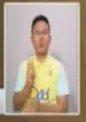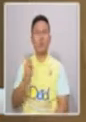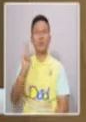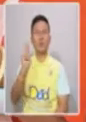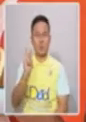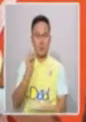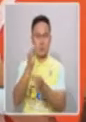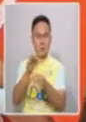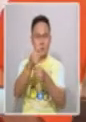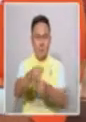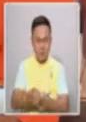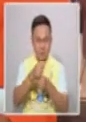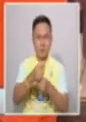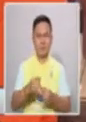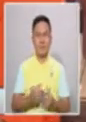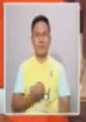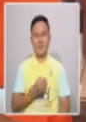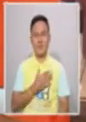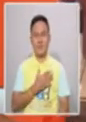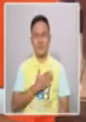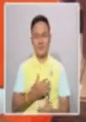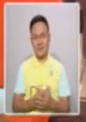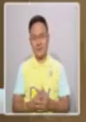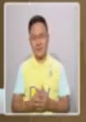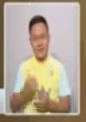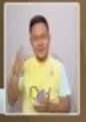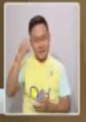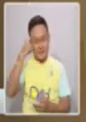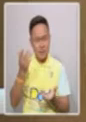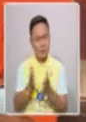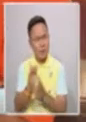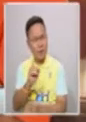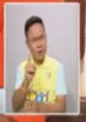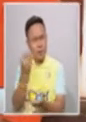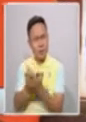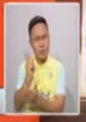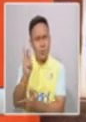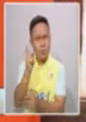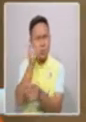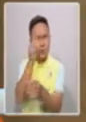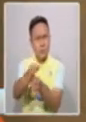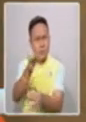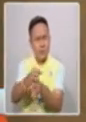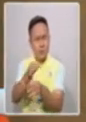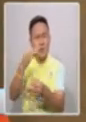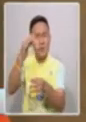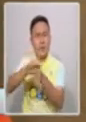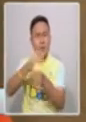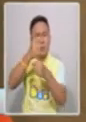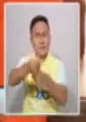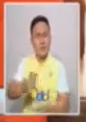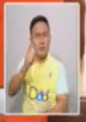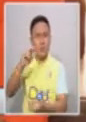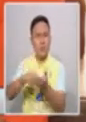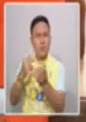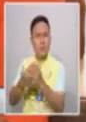อ๋อไปได้กู้แม่พูดซะผมเข้าใจผิดเลยเรื่องราวมันเป็นยังไงก่อนที่จะกู้ธกส.เล่าให้ฟังหน่อยคุณป้าม ันเป็นหนี้นอกระบบ